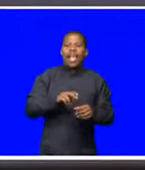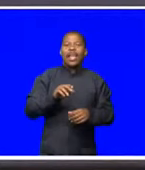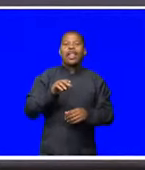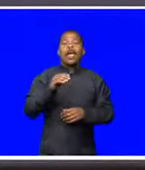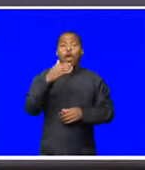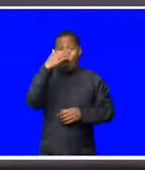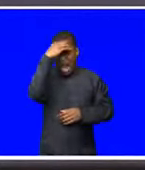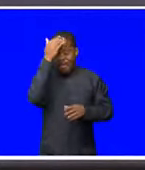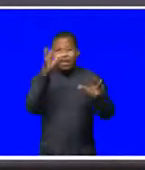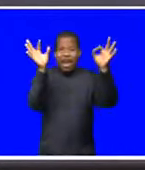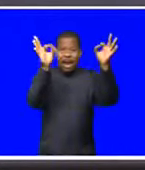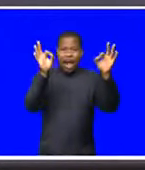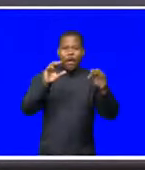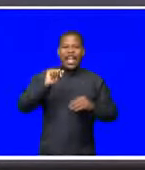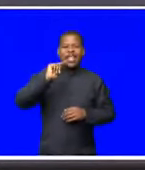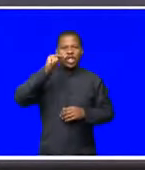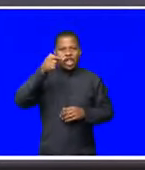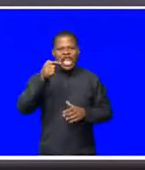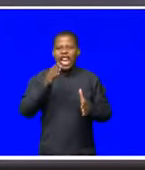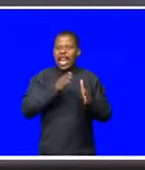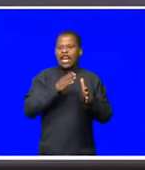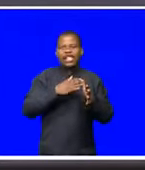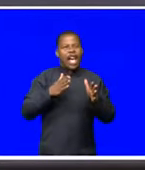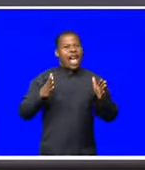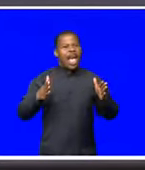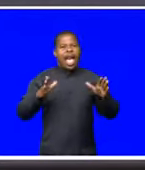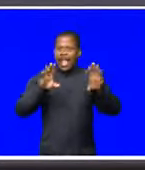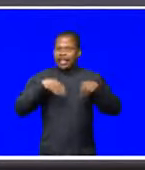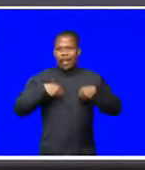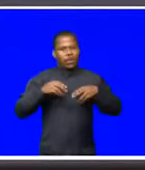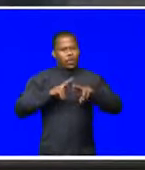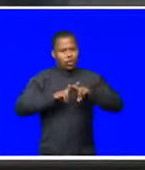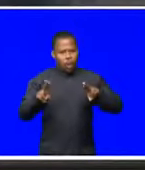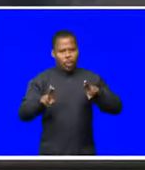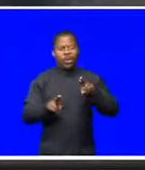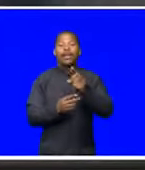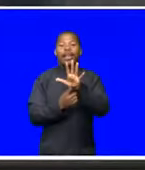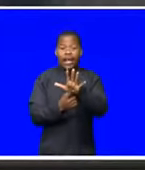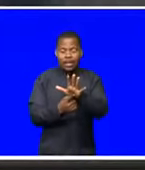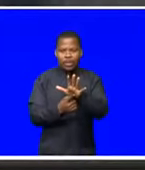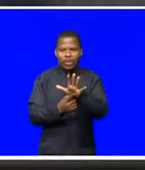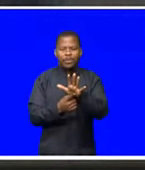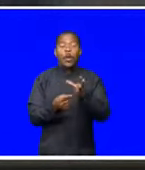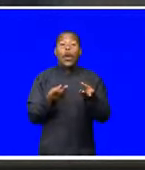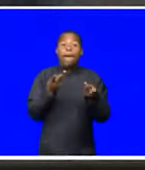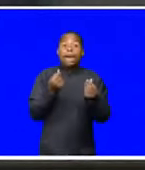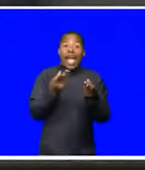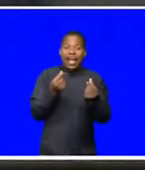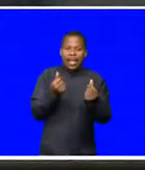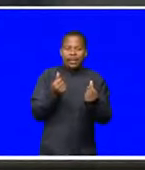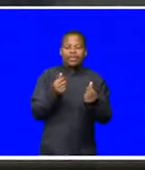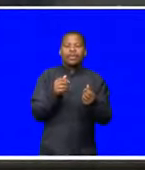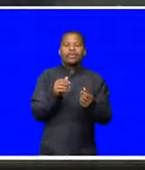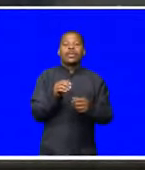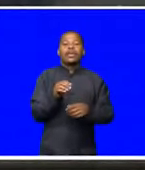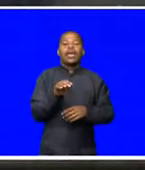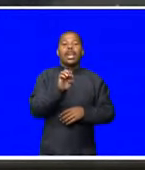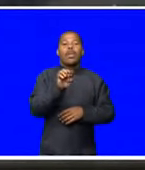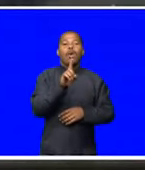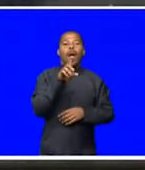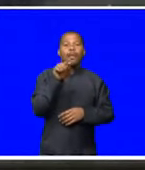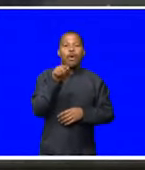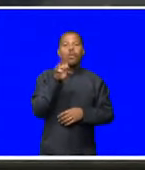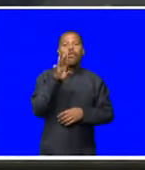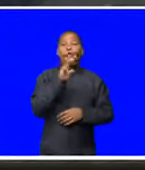akagculisekanga ngetimpendvulo talesikolwa letinye taletindzaba tifake ekhatsi kusebenta kwemali lengetulu kwa 1.4